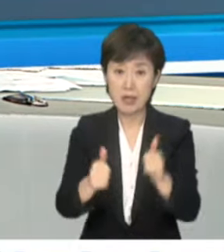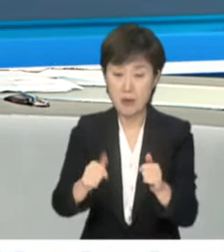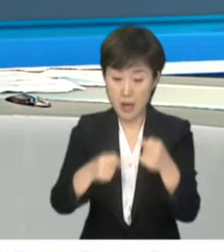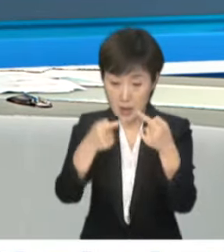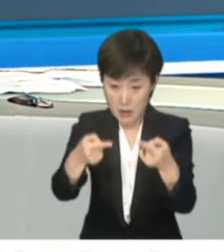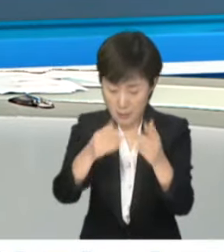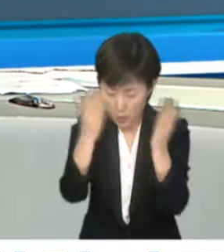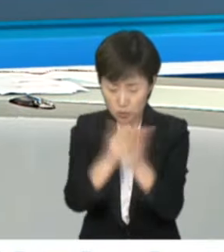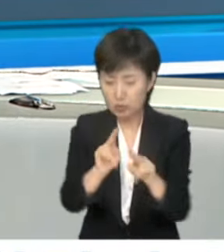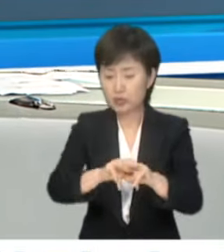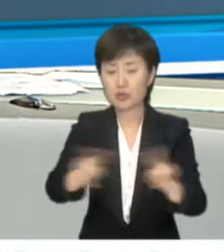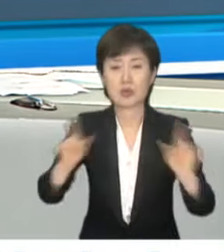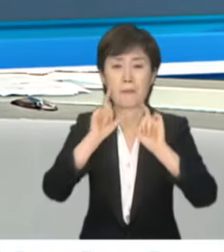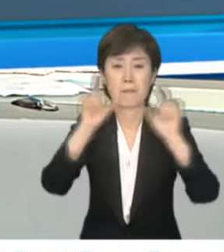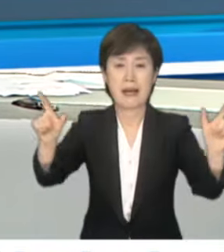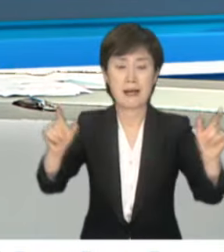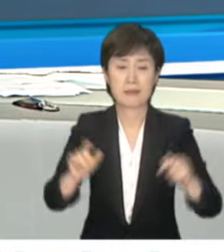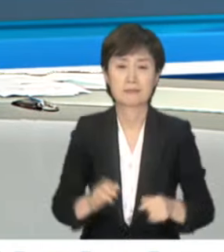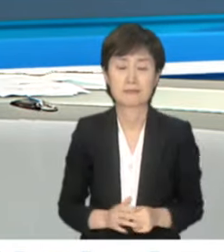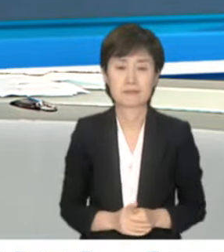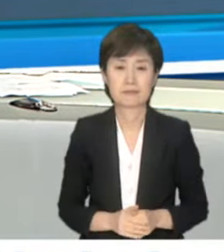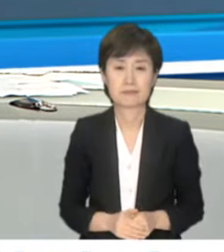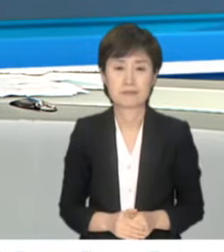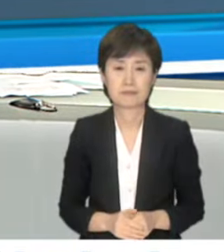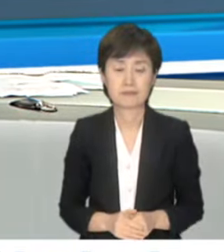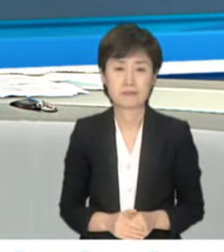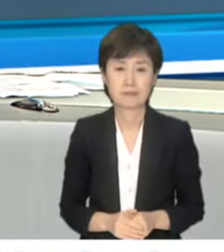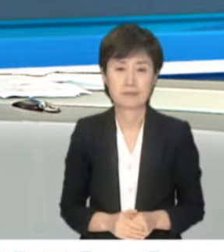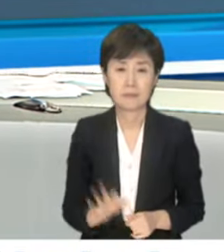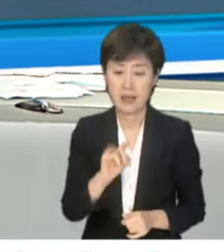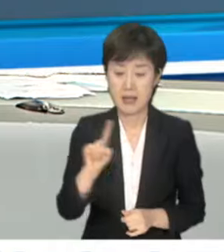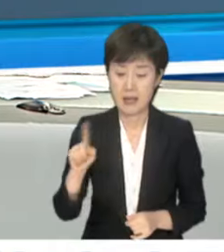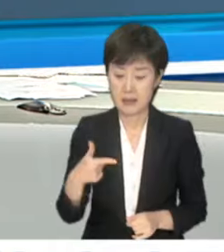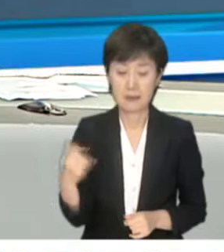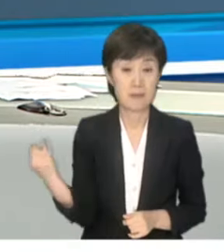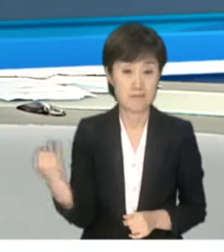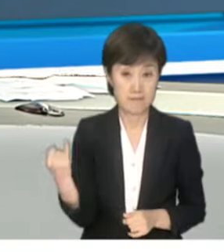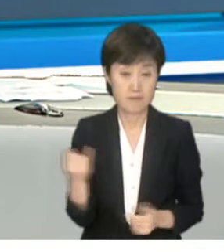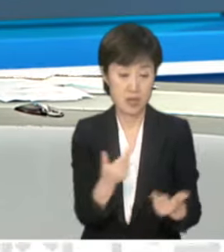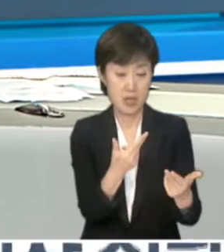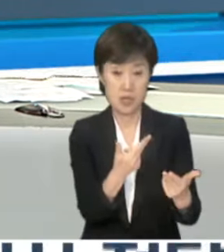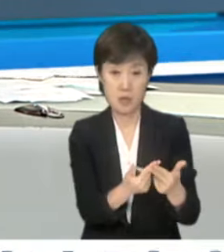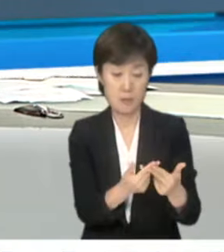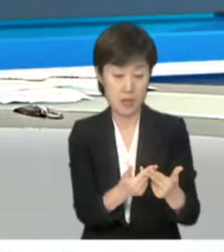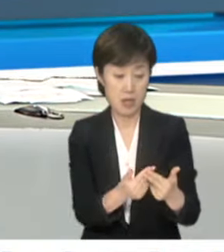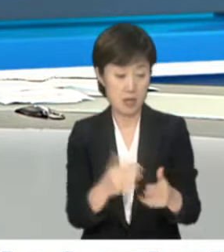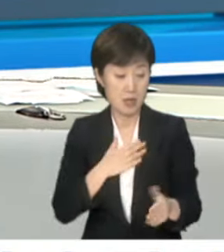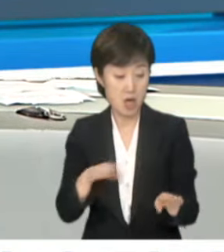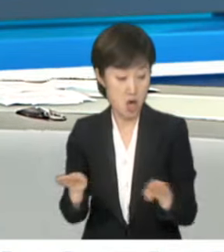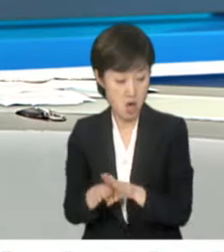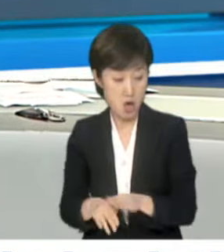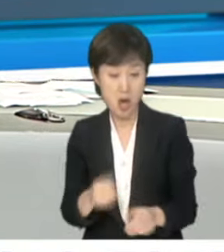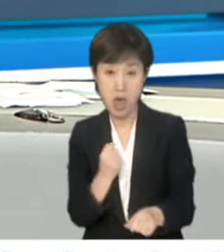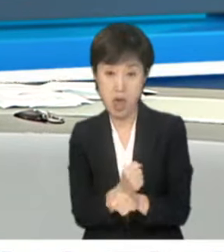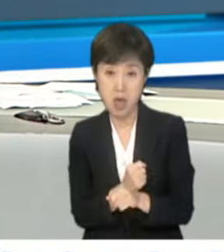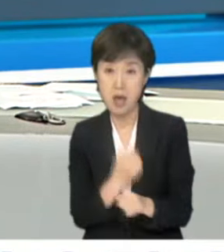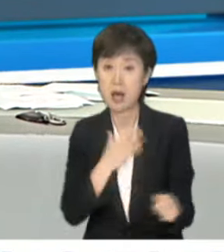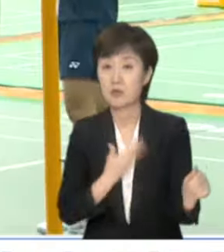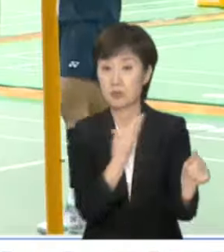국제대회에 모두 불참하기로 한 것으로 전해지고 있는데 일단 안세영 선수 측이 협회에 전달을 한 거죠? 네, 협회에